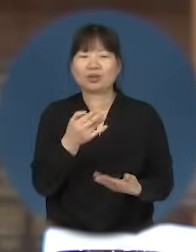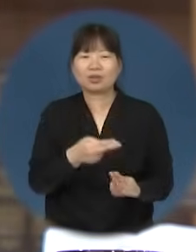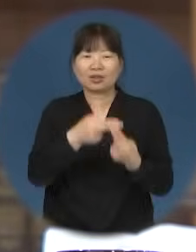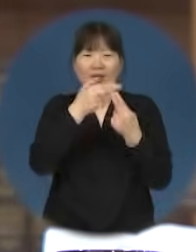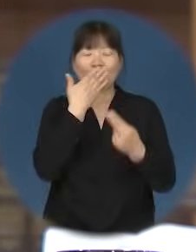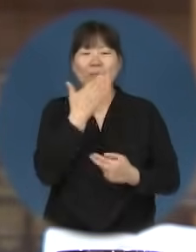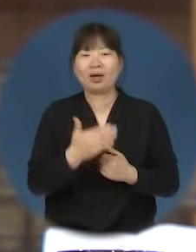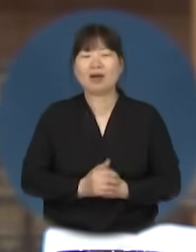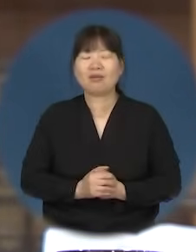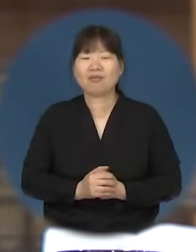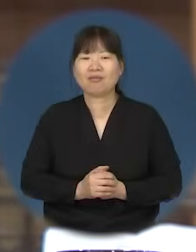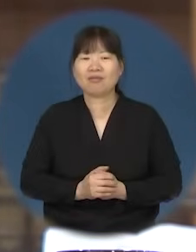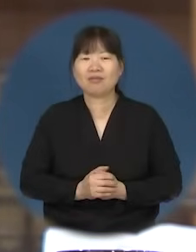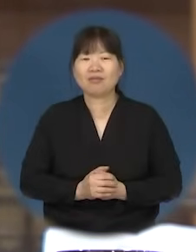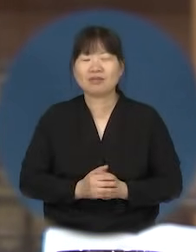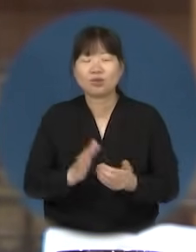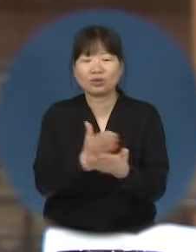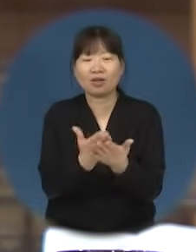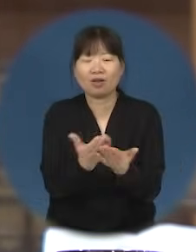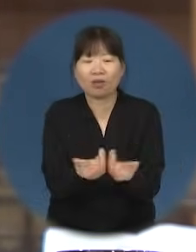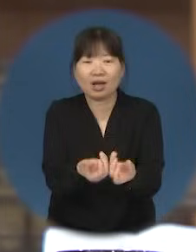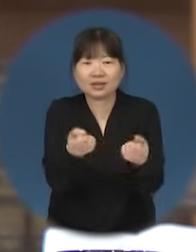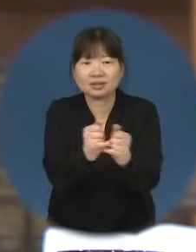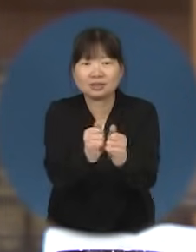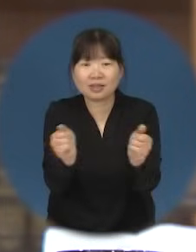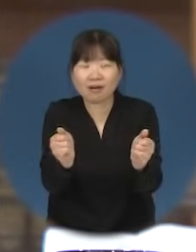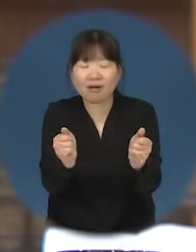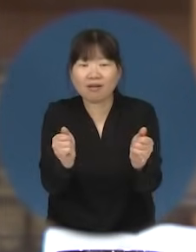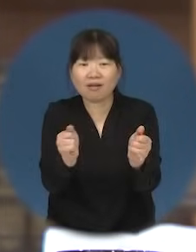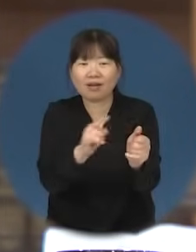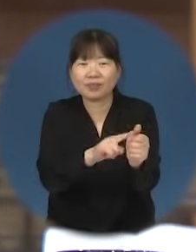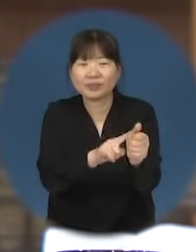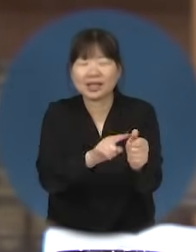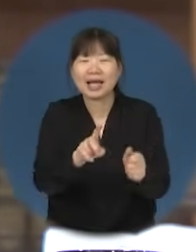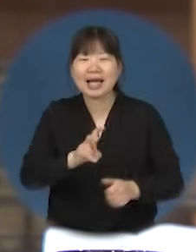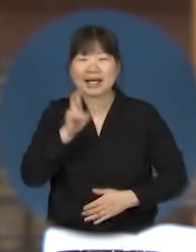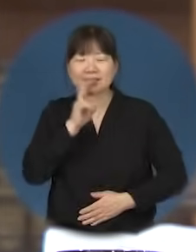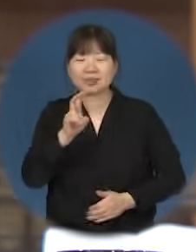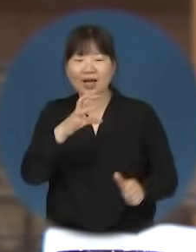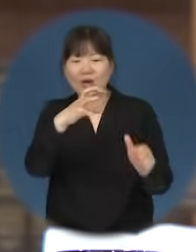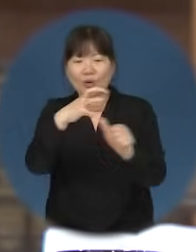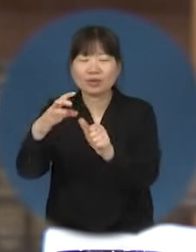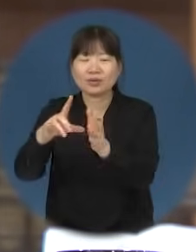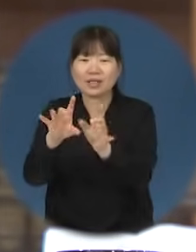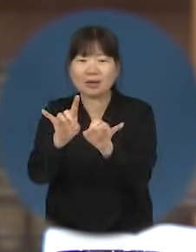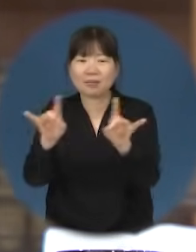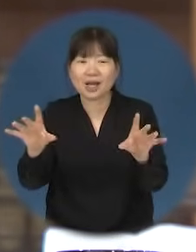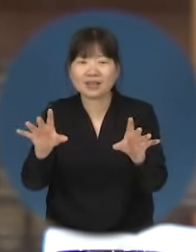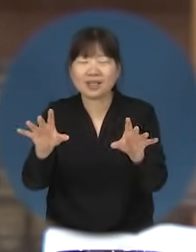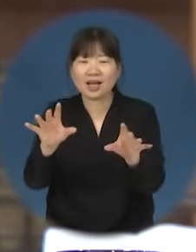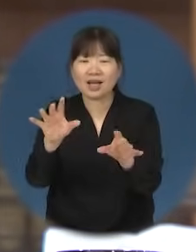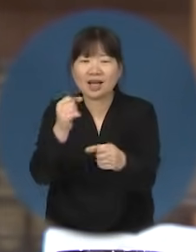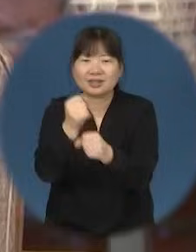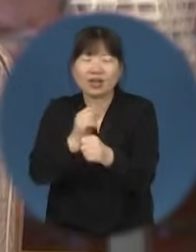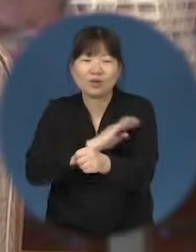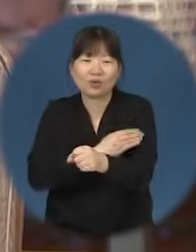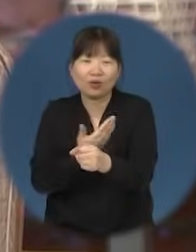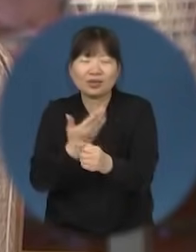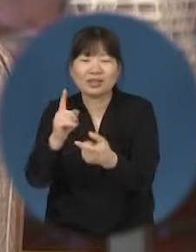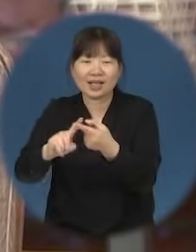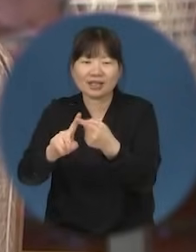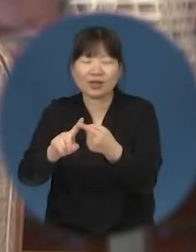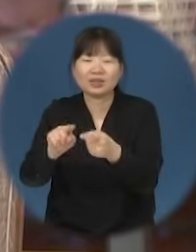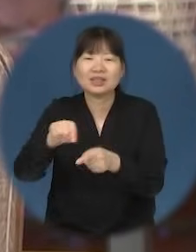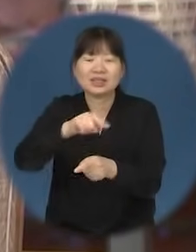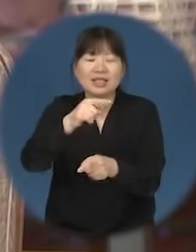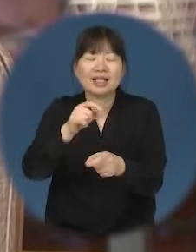그러면 그걸 나누어 가진 사람들은 이 음악이 활용될 때마다 생기는 저작권료를 나눠 갖는다. 그렇죠.